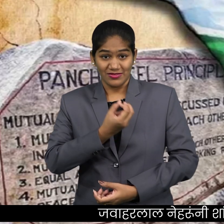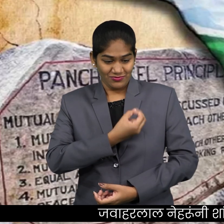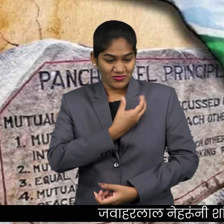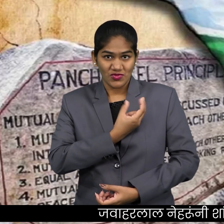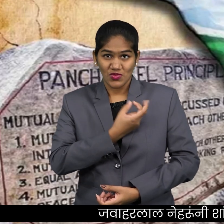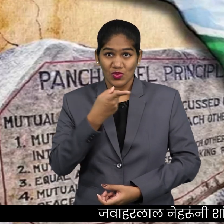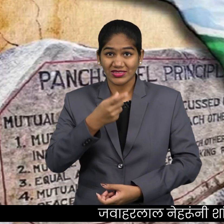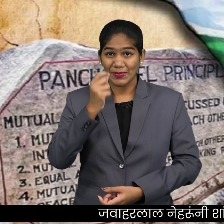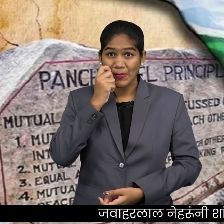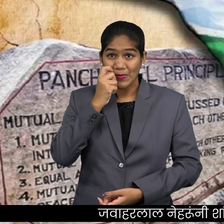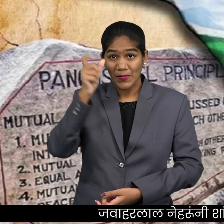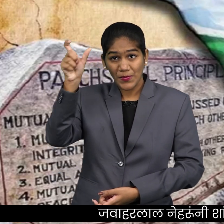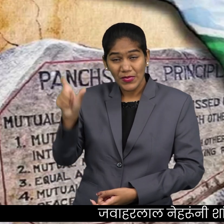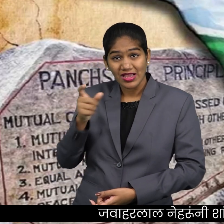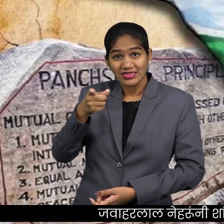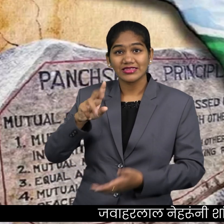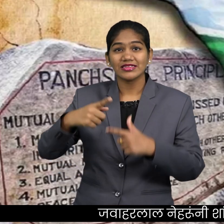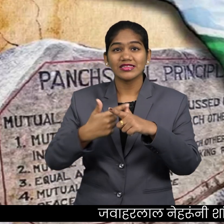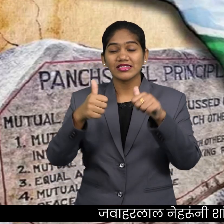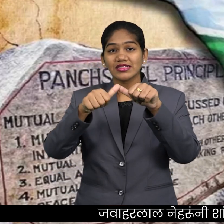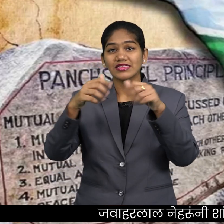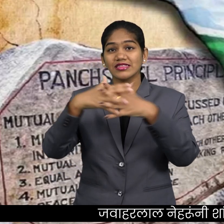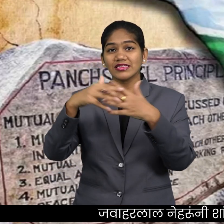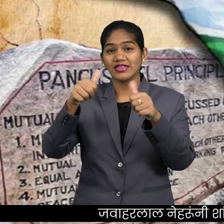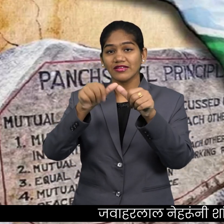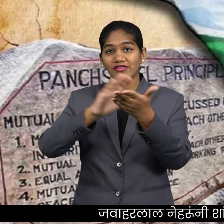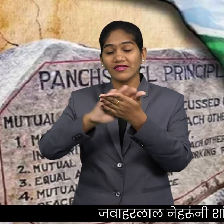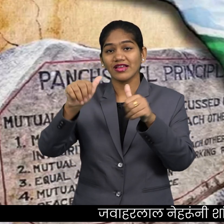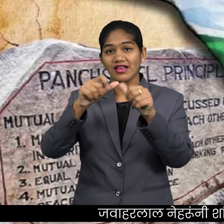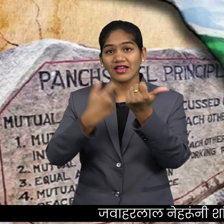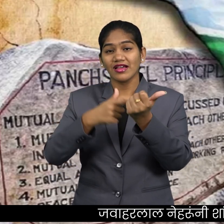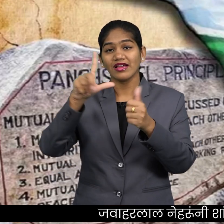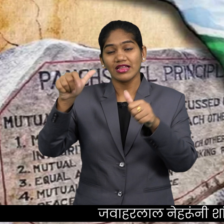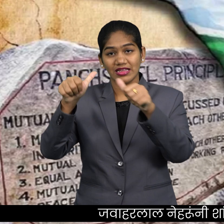जवाहरलाल नेहरूंनी शांततेसाठी भारताच्या वचनबद्धतेवर